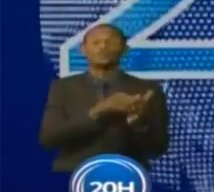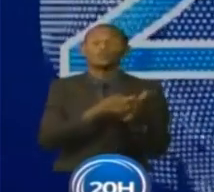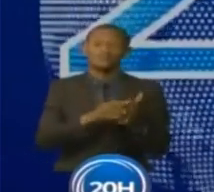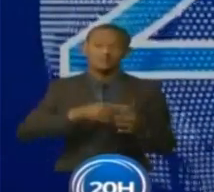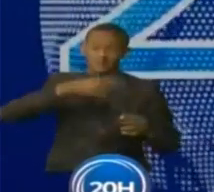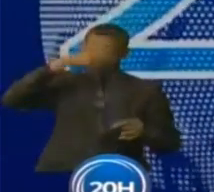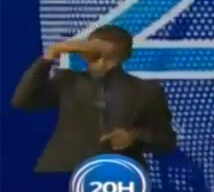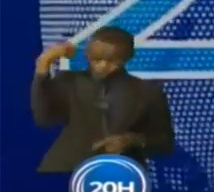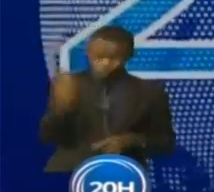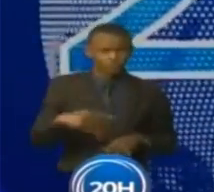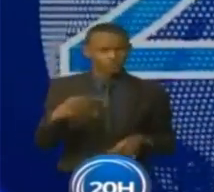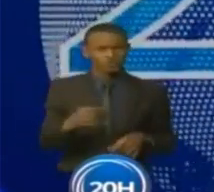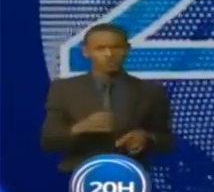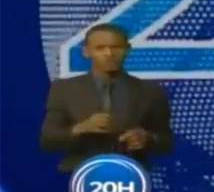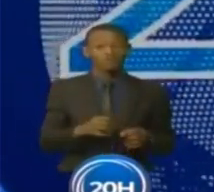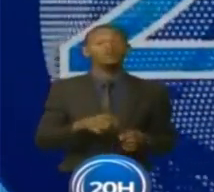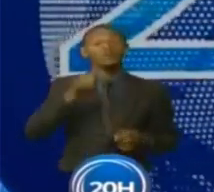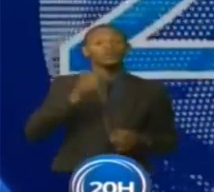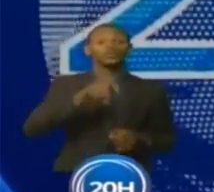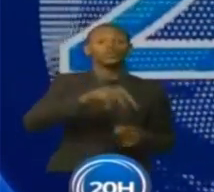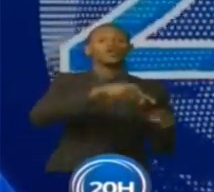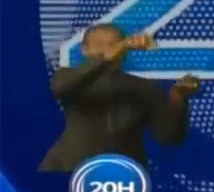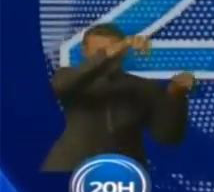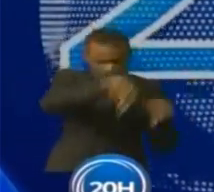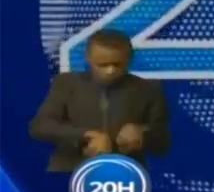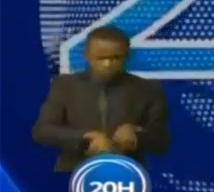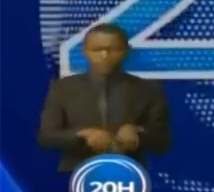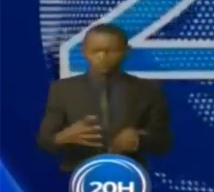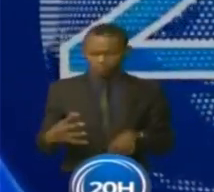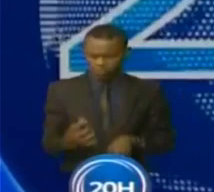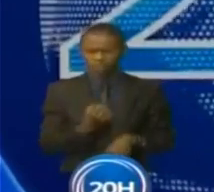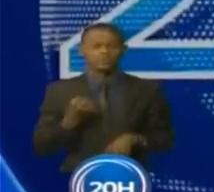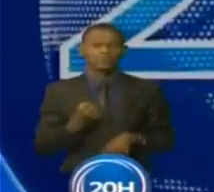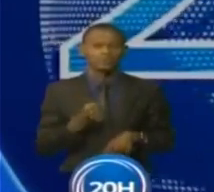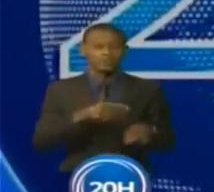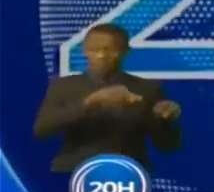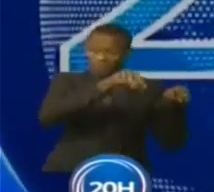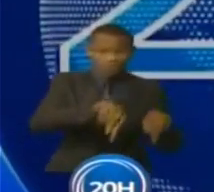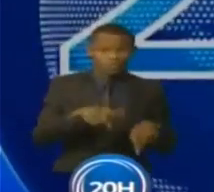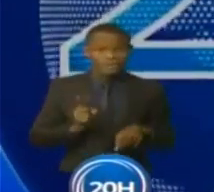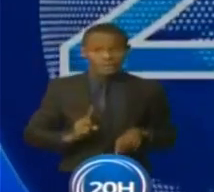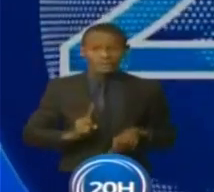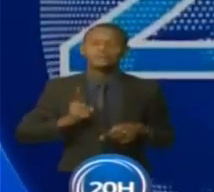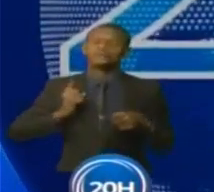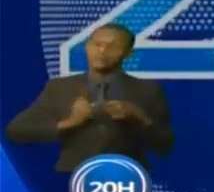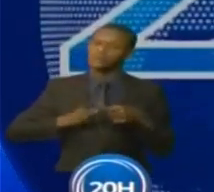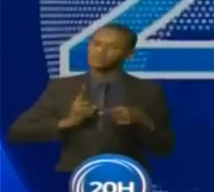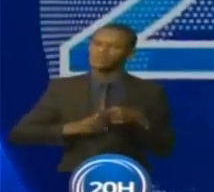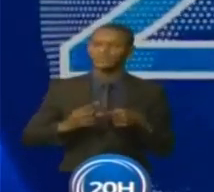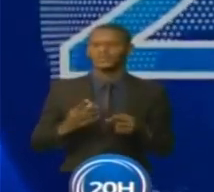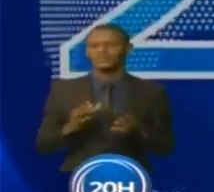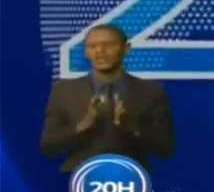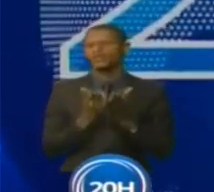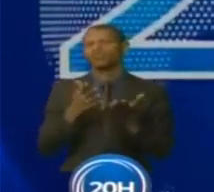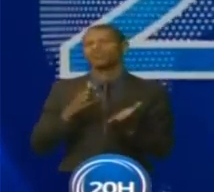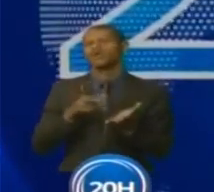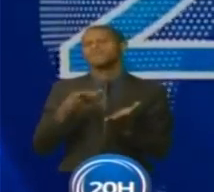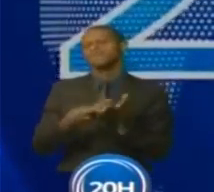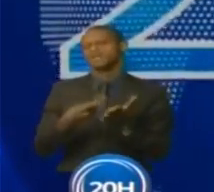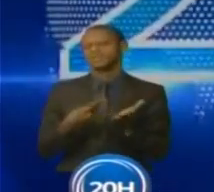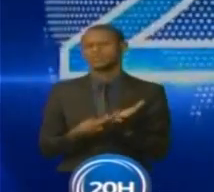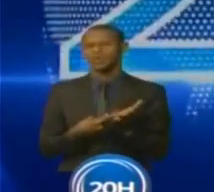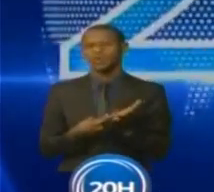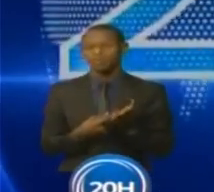Kinshasa. Le vice-premier ministre, ministre des Affaires étrangères, l'a dit ou l'a confirmé au gouverneur de province Guy